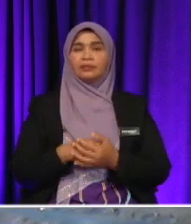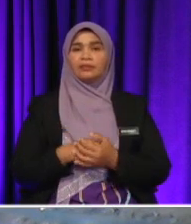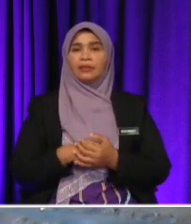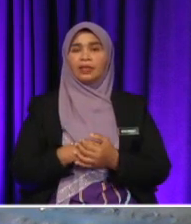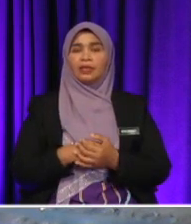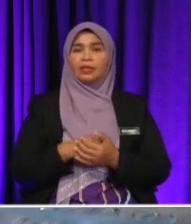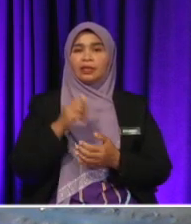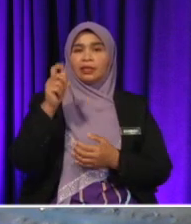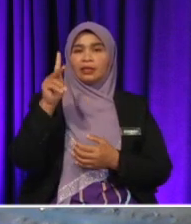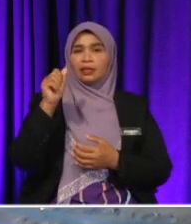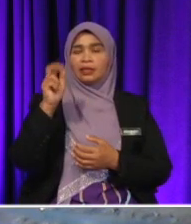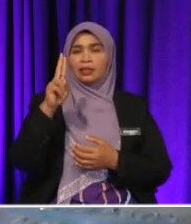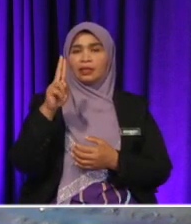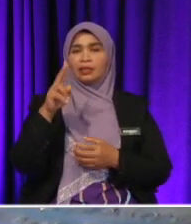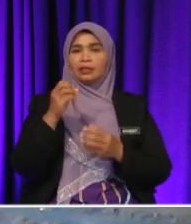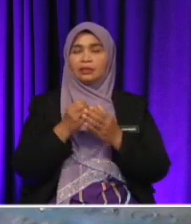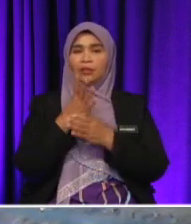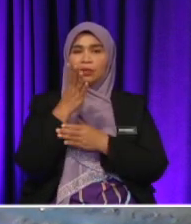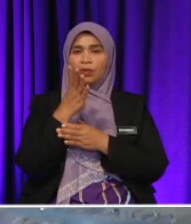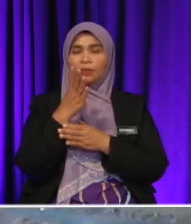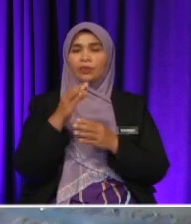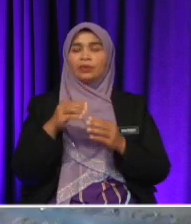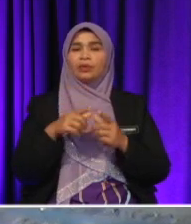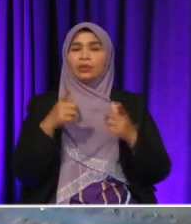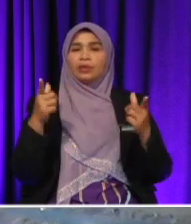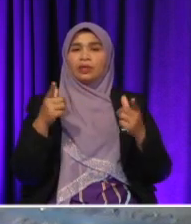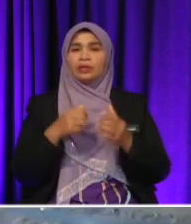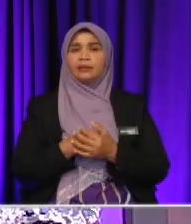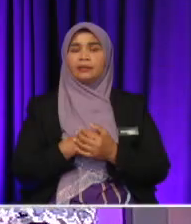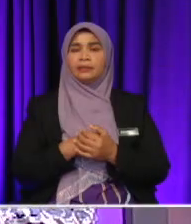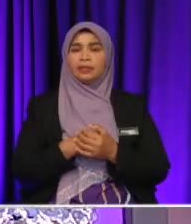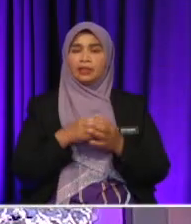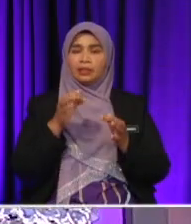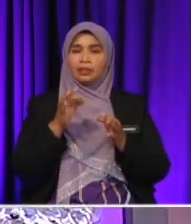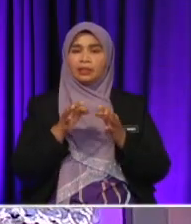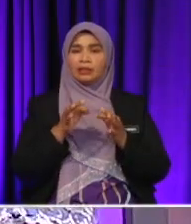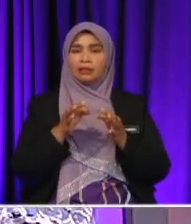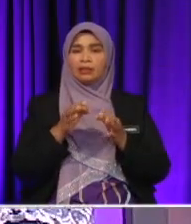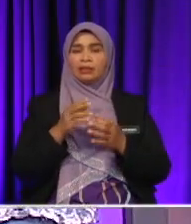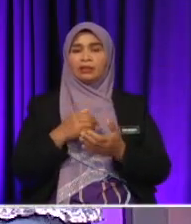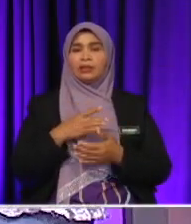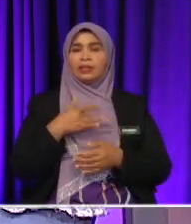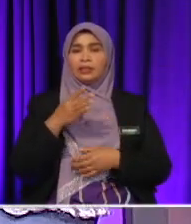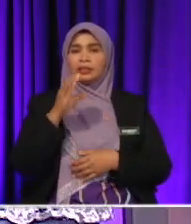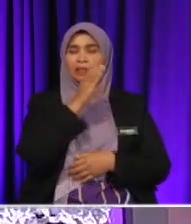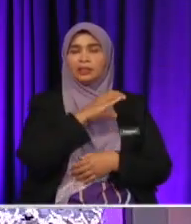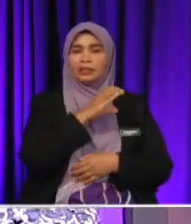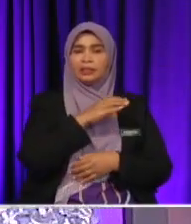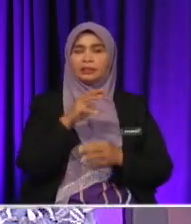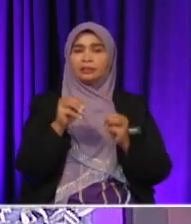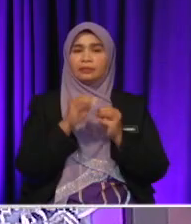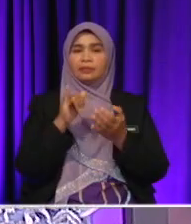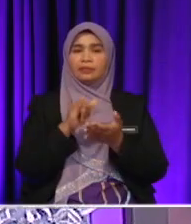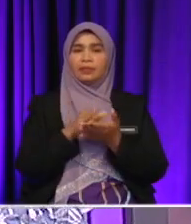akar tumbuh meluas masih jauh ke dalam tanah juga kenapa Irfan ciri-cirinya begitu oke sebab